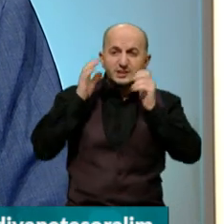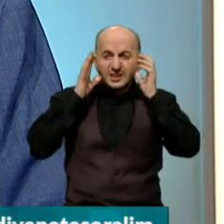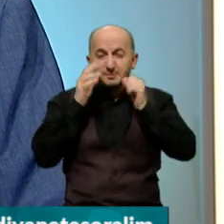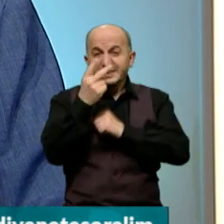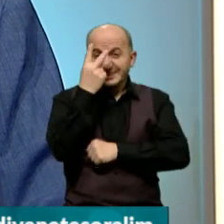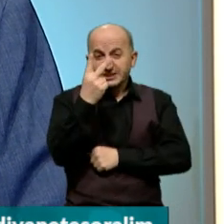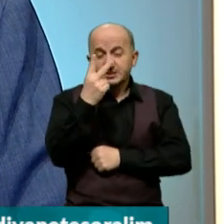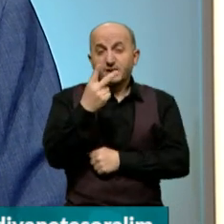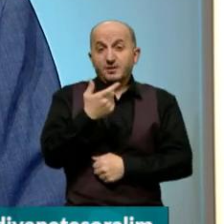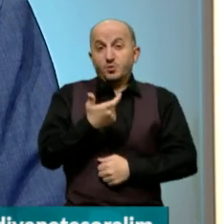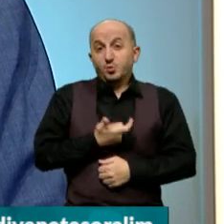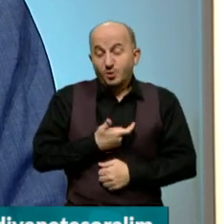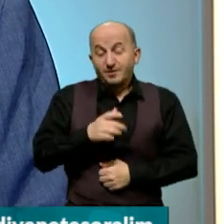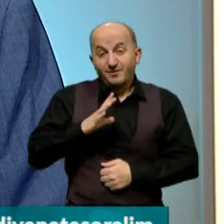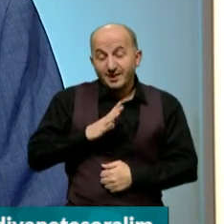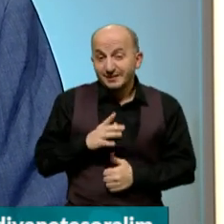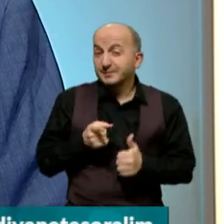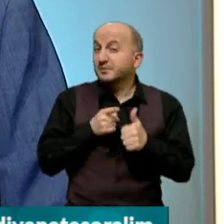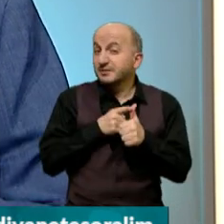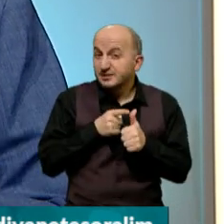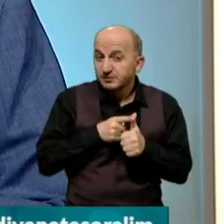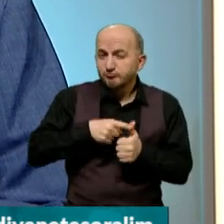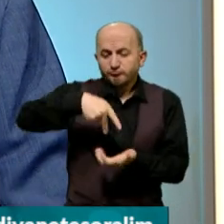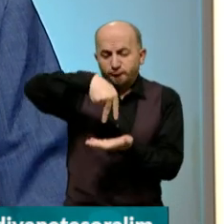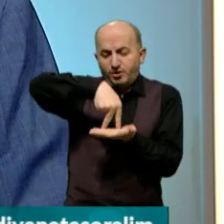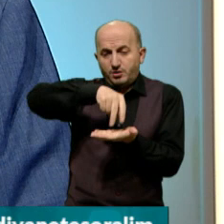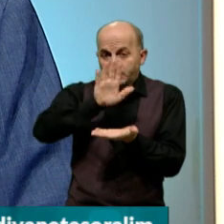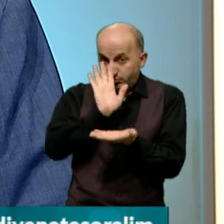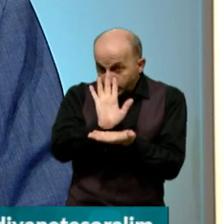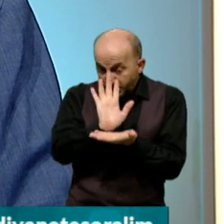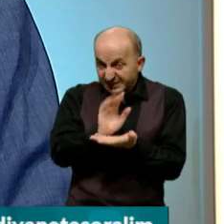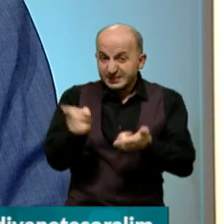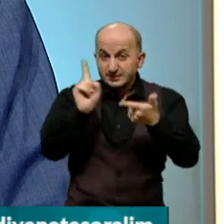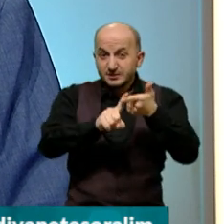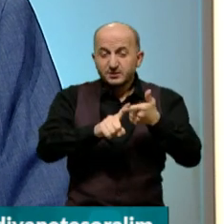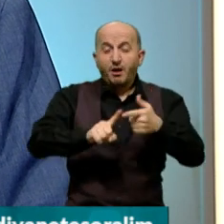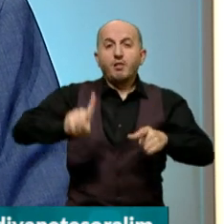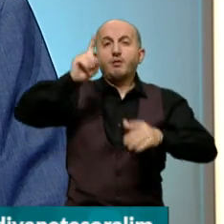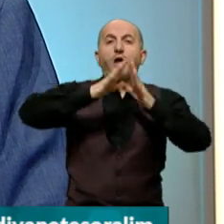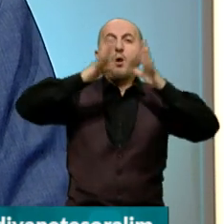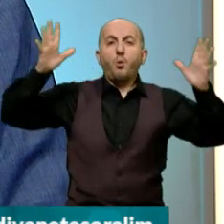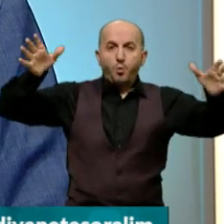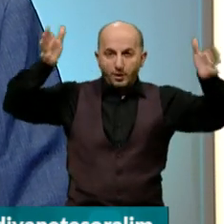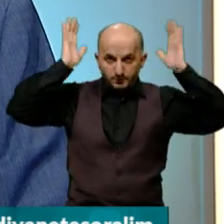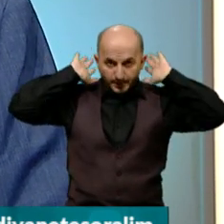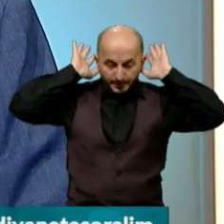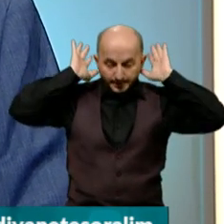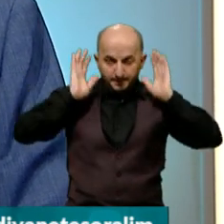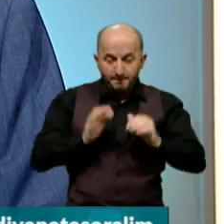tane rüknü vardır. Bunlardan birisi kıyam, ayakta durmak. Diğeri de tekbirdir.